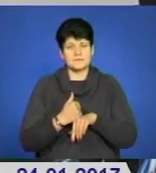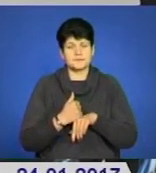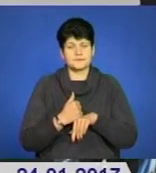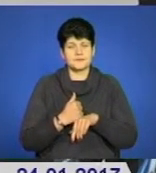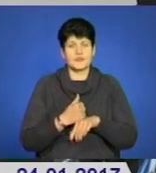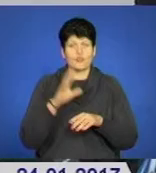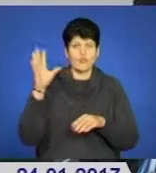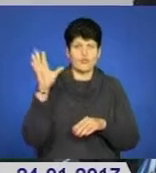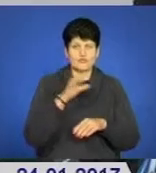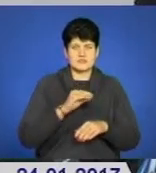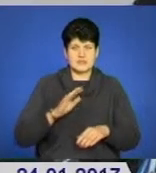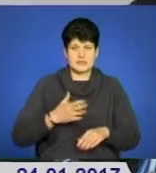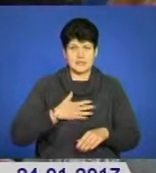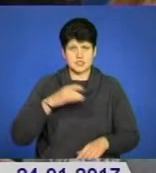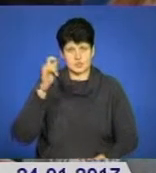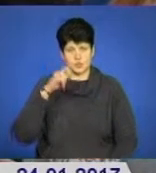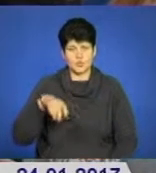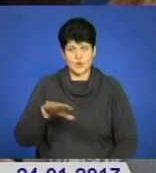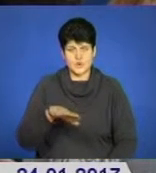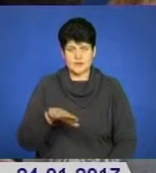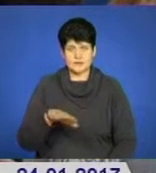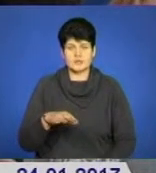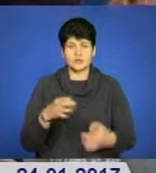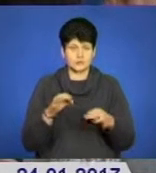цього у цілій нашій країні. Доступ